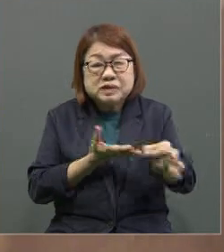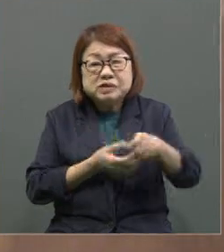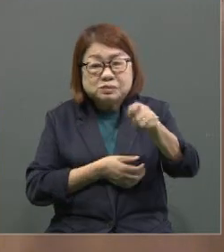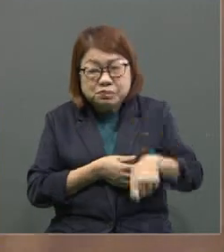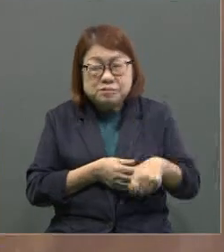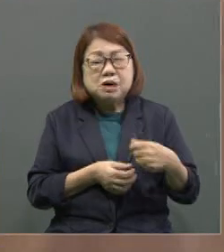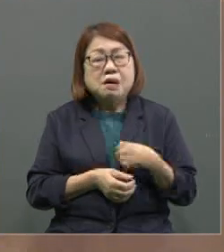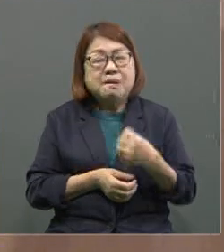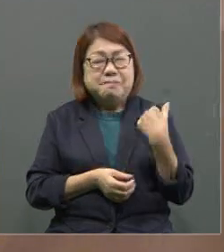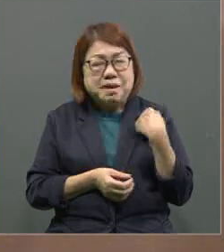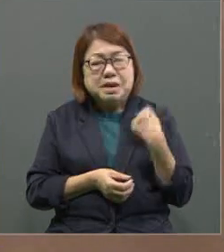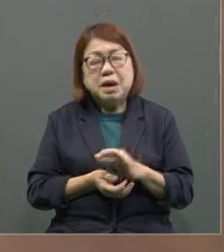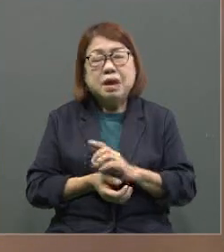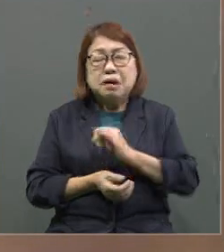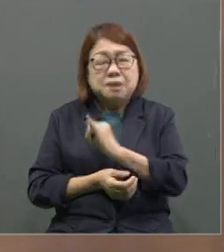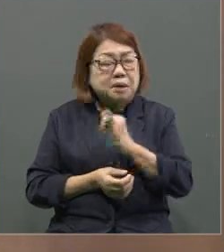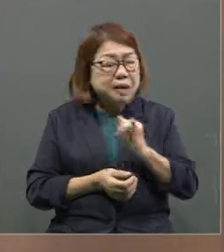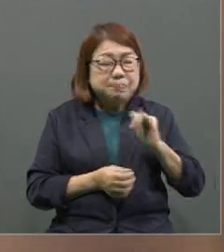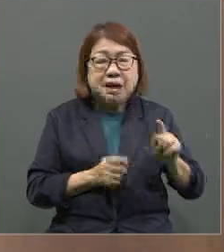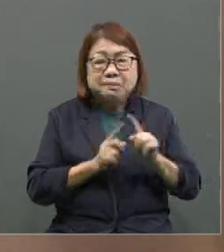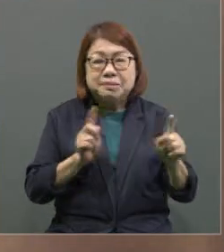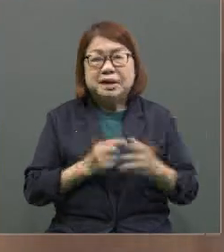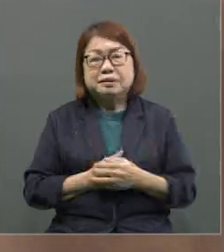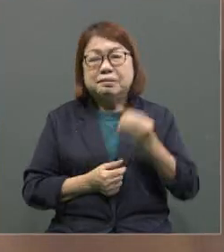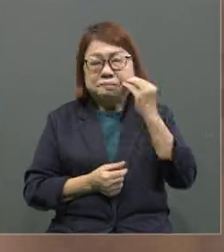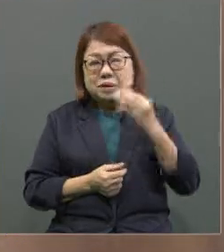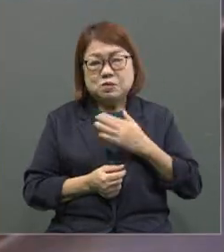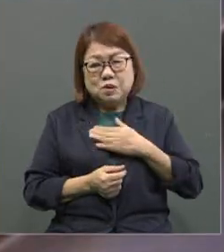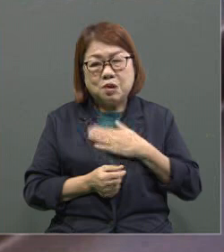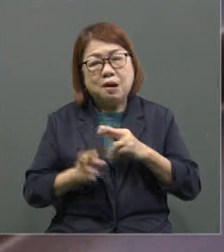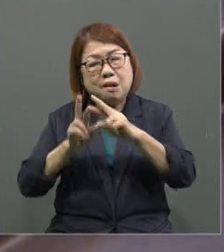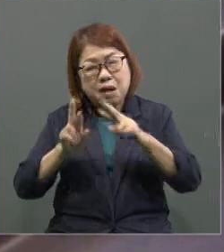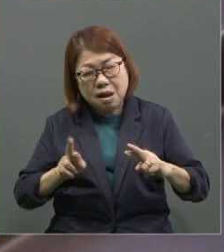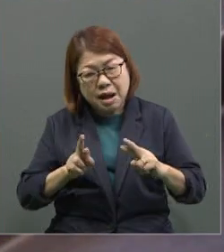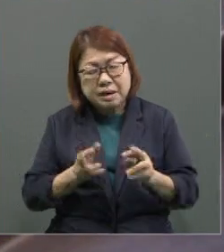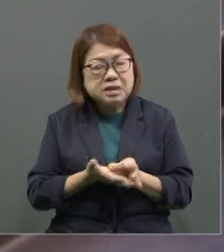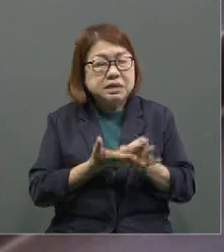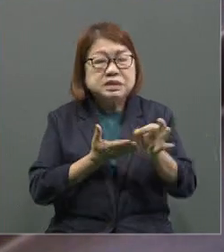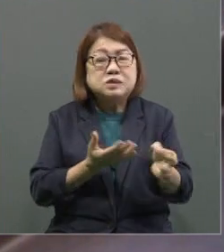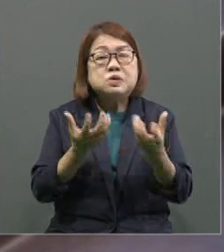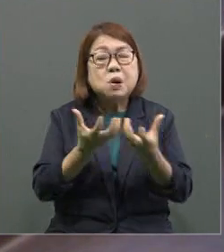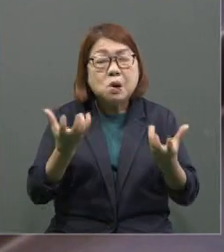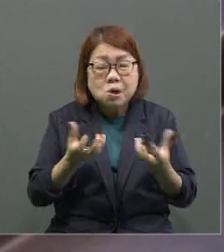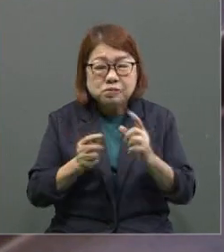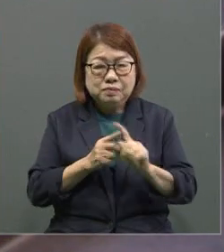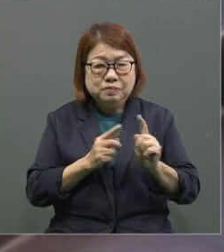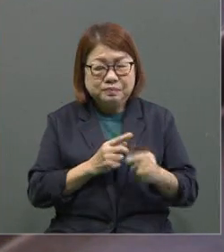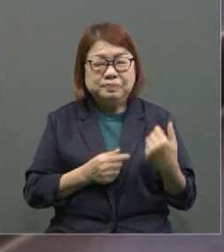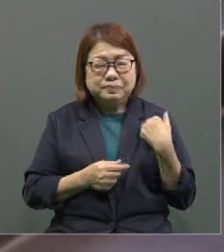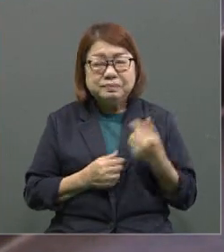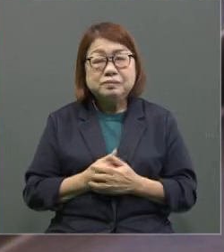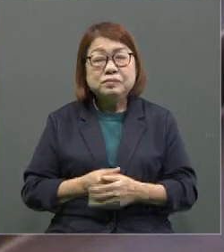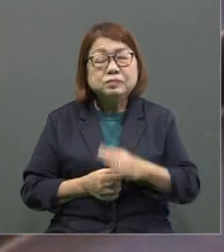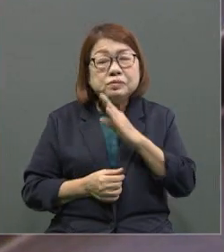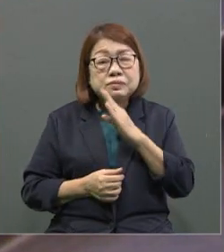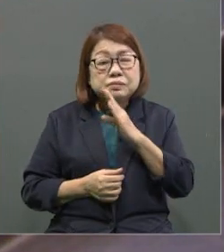จะเอาไปใช้ที่แตกต่างกันอย่างเช่นคใช้จ่ายในบ้านตามร้านค้าซื้อสินค้าตามห้างสรรพสินค้าแล้วถามแล้วเวลา